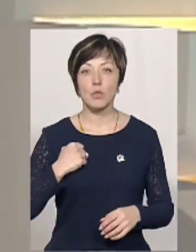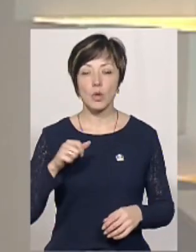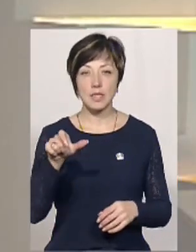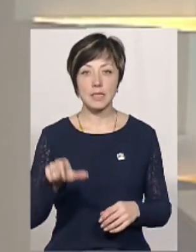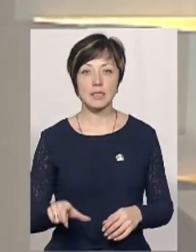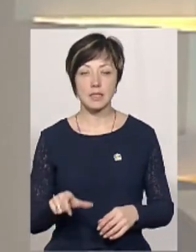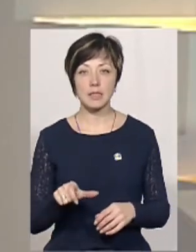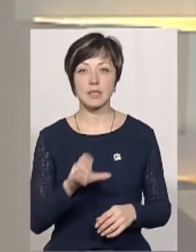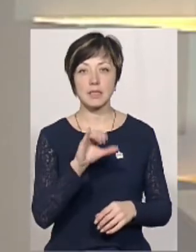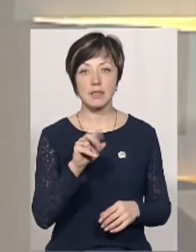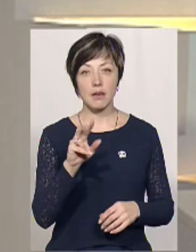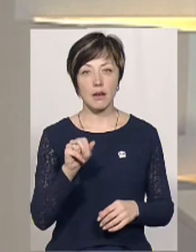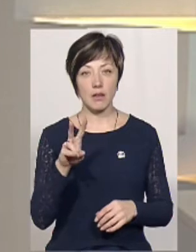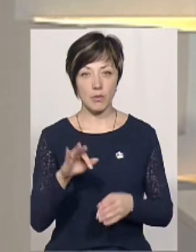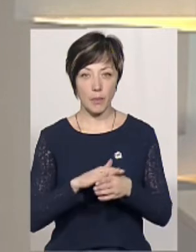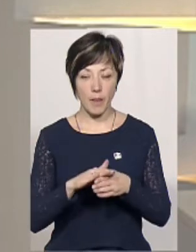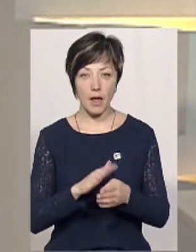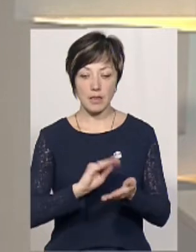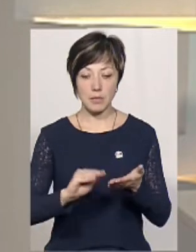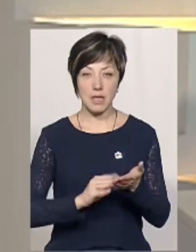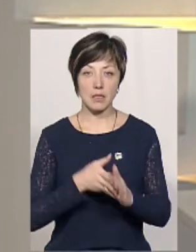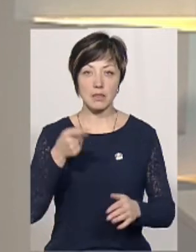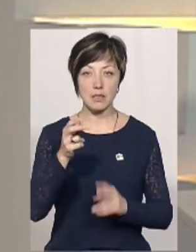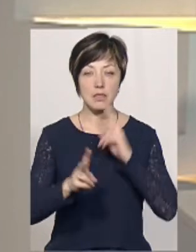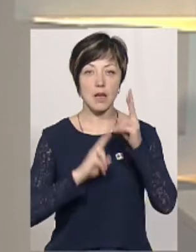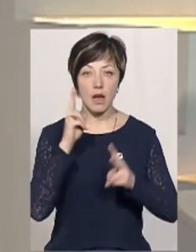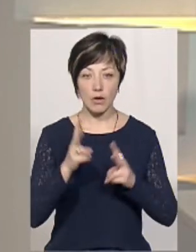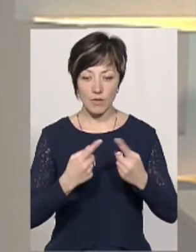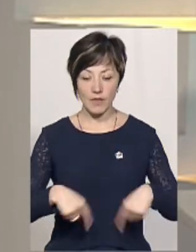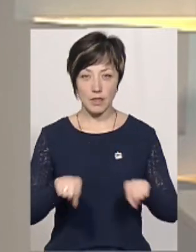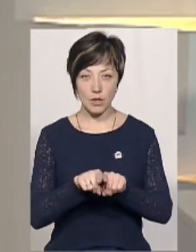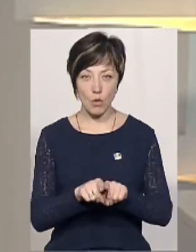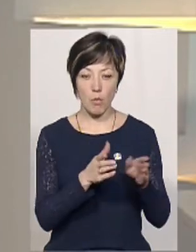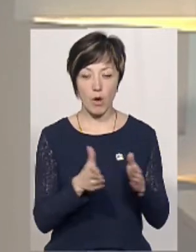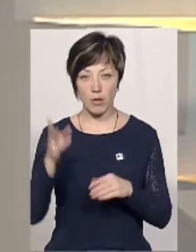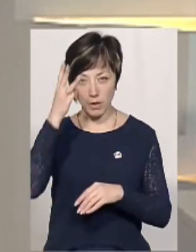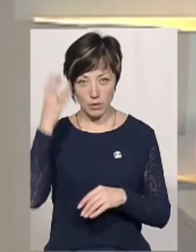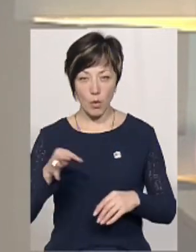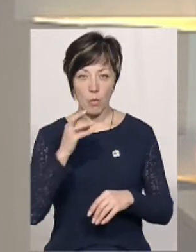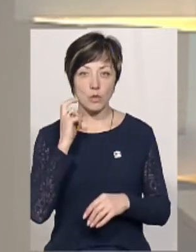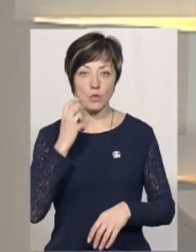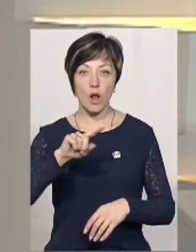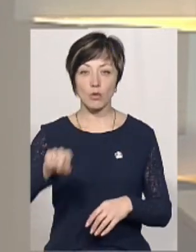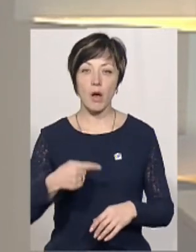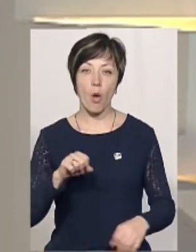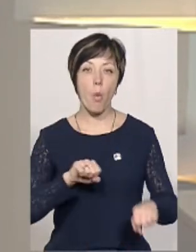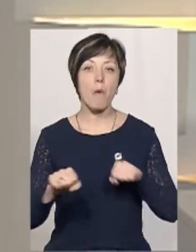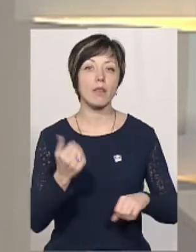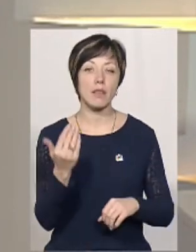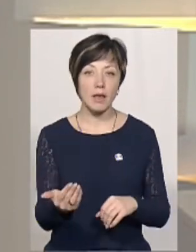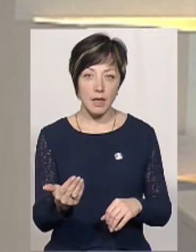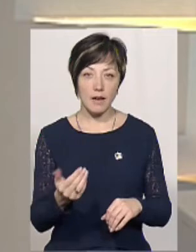Валерія Сікал написала скаргу до зонального відділу військової служби правопорядку в Хмельницькій області про сексуальні домагання